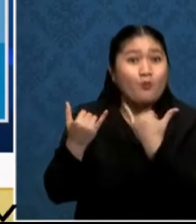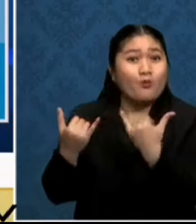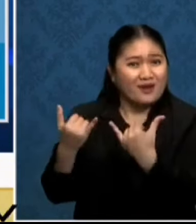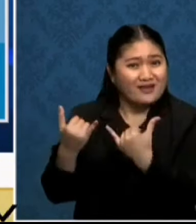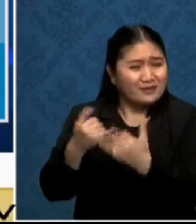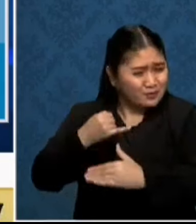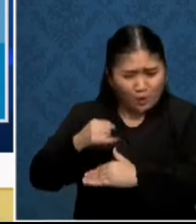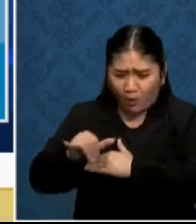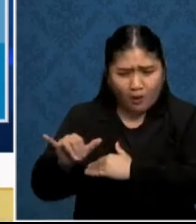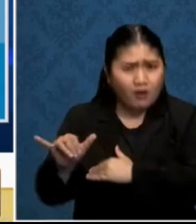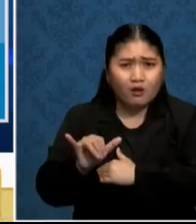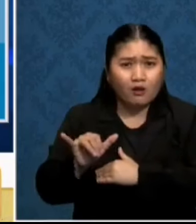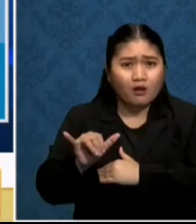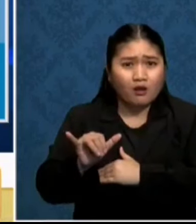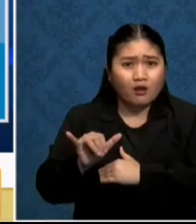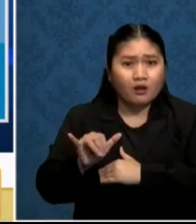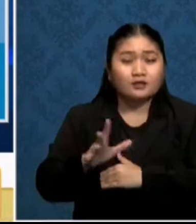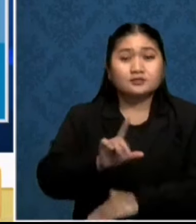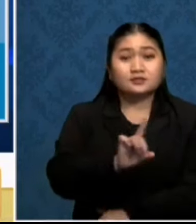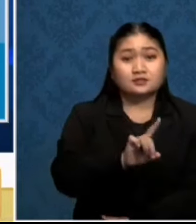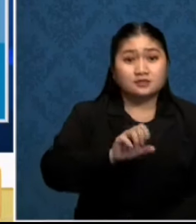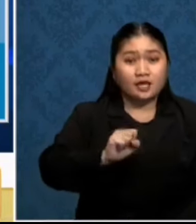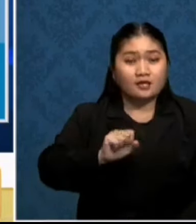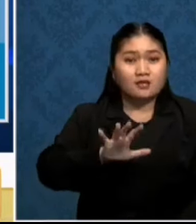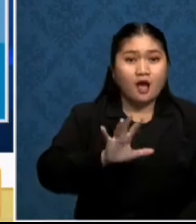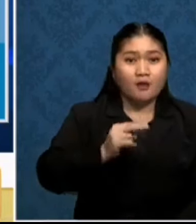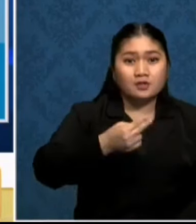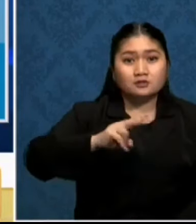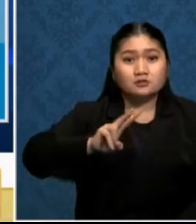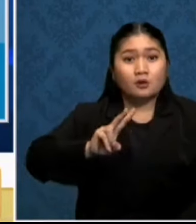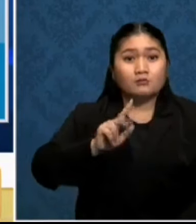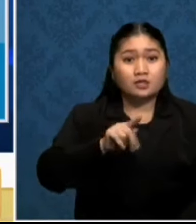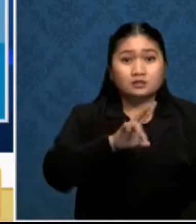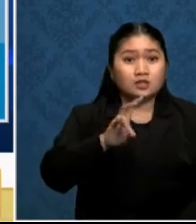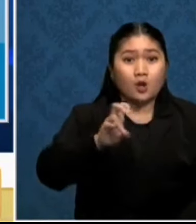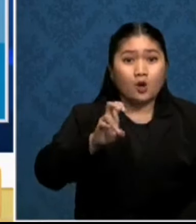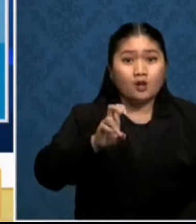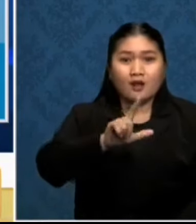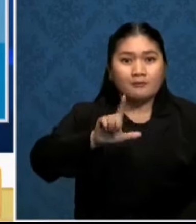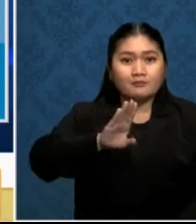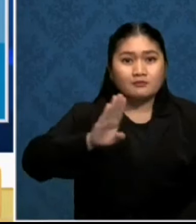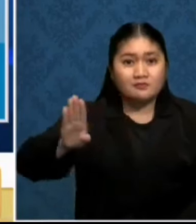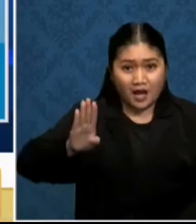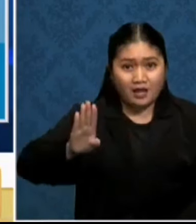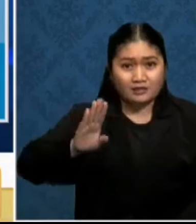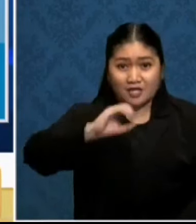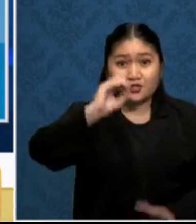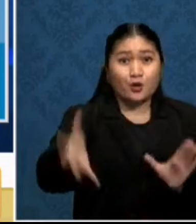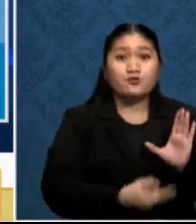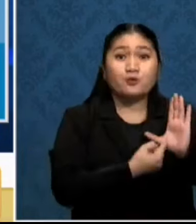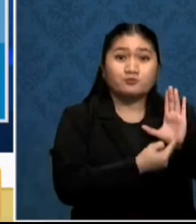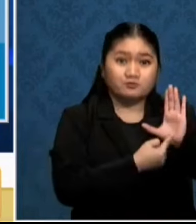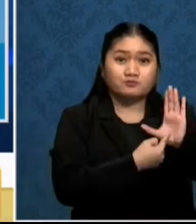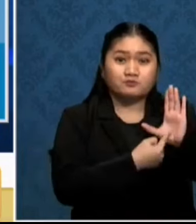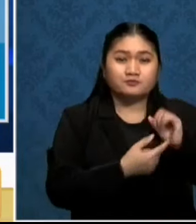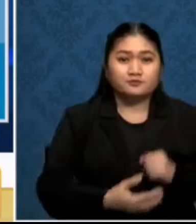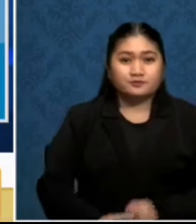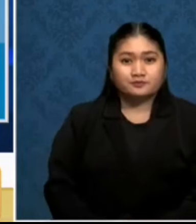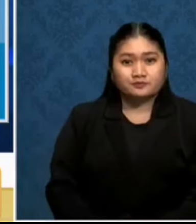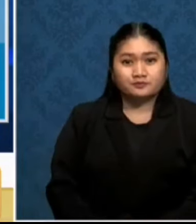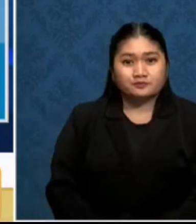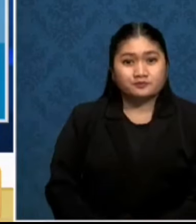ไม่จบ12,700ล้านบาทอยู่ในจอนั่นแหละครับ